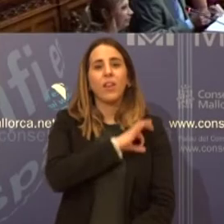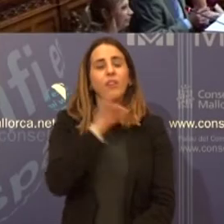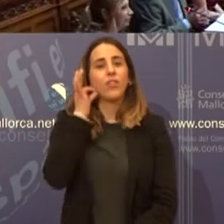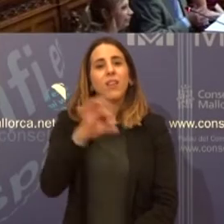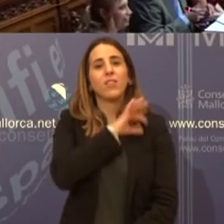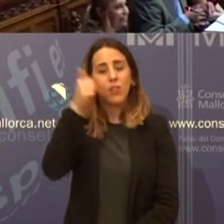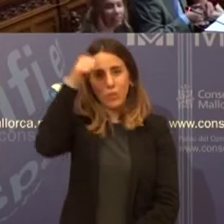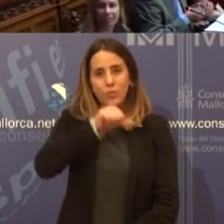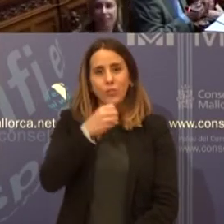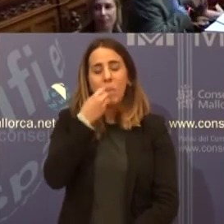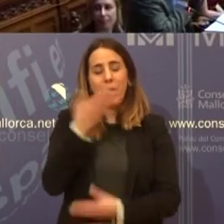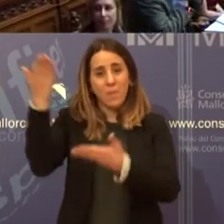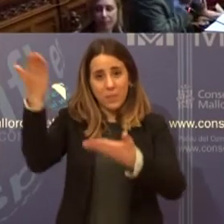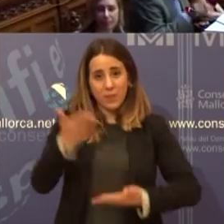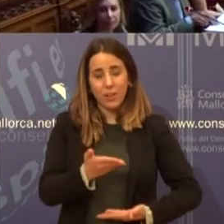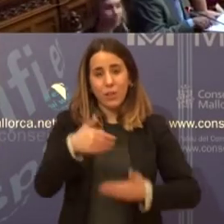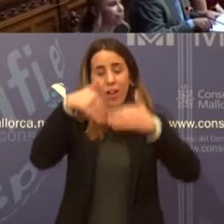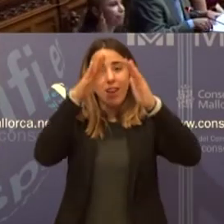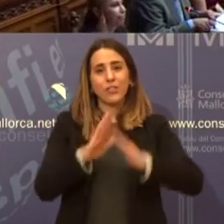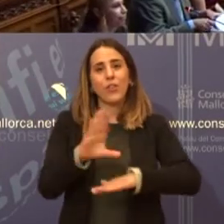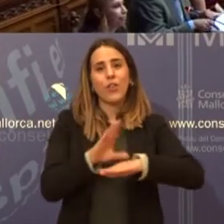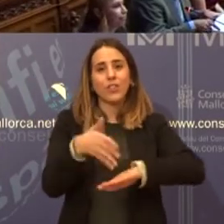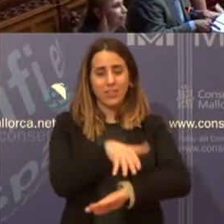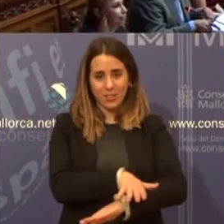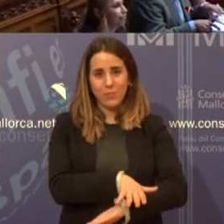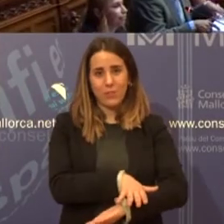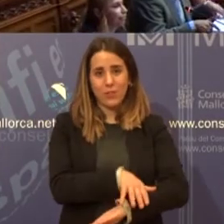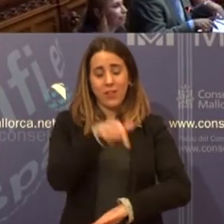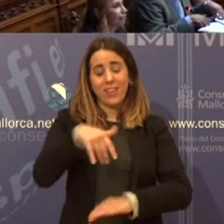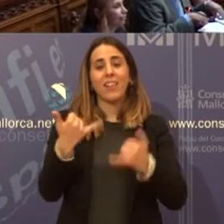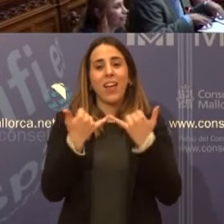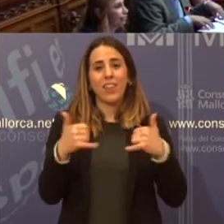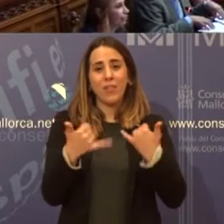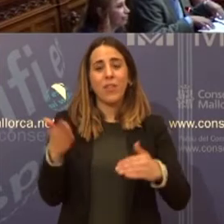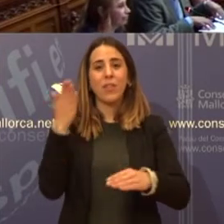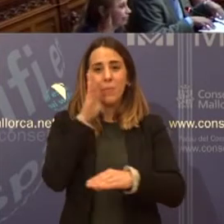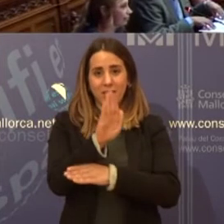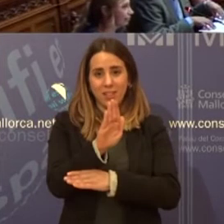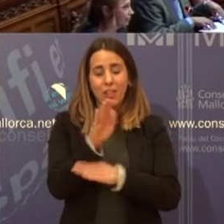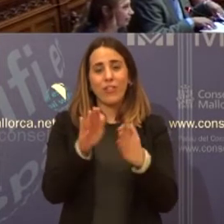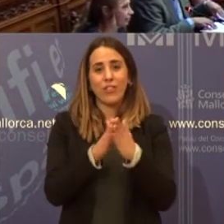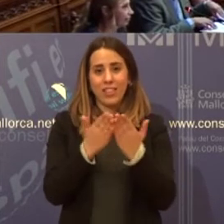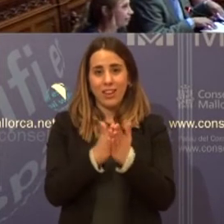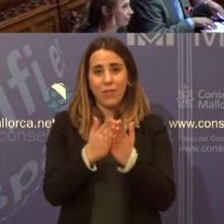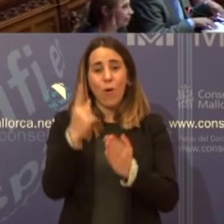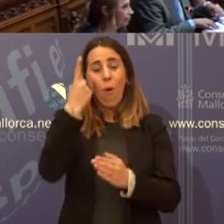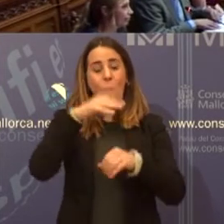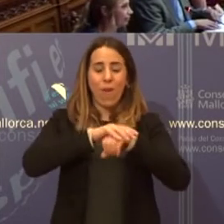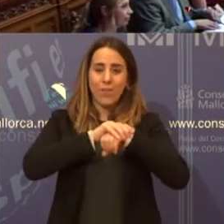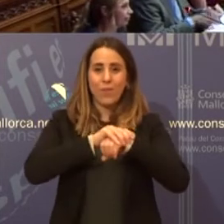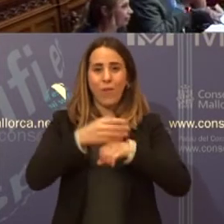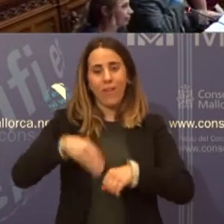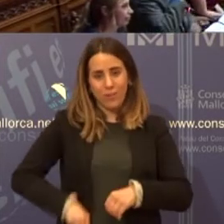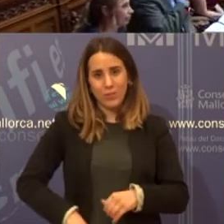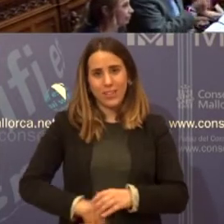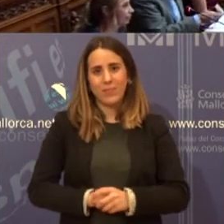Senyores i senyors, benvinguts a la seu del Consell de Mallorca en aquest acte de presentació del llibre Un amic a